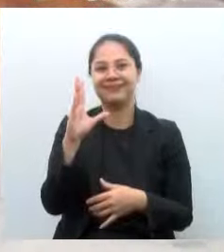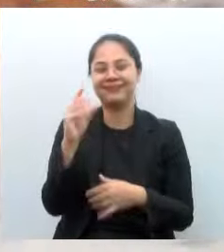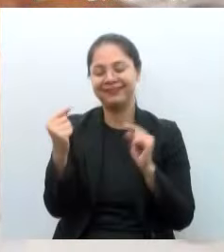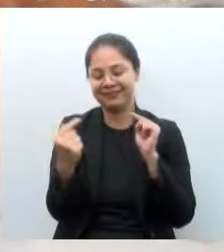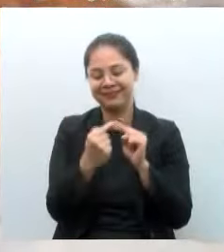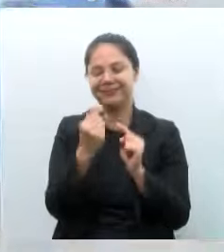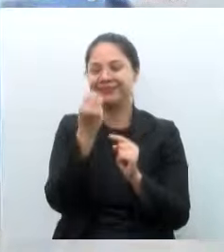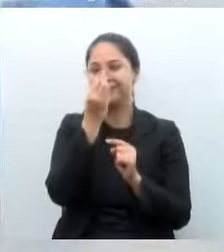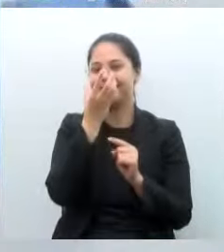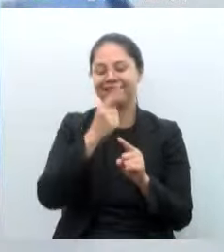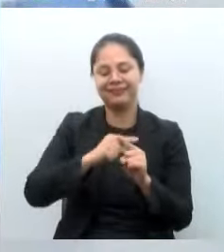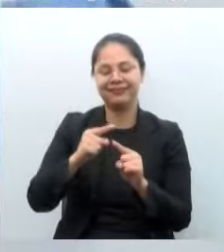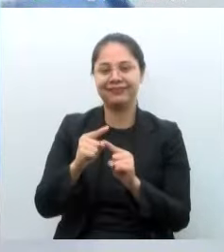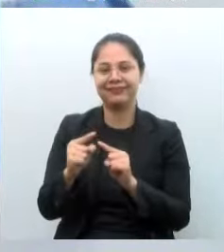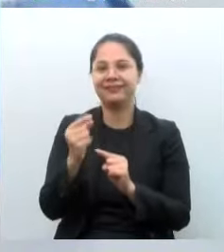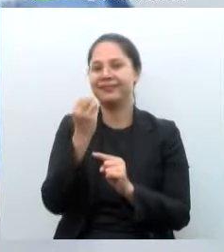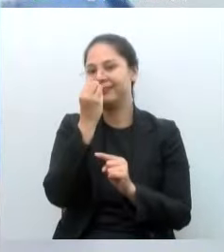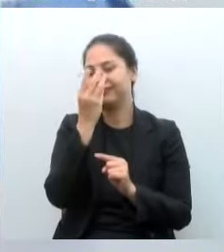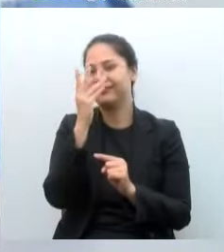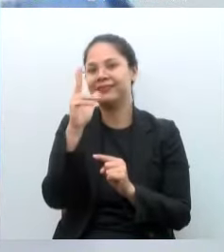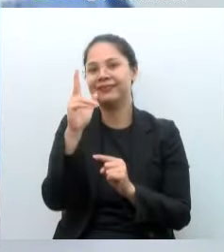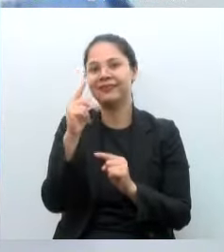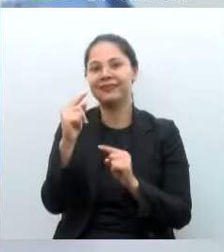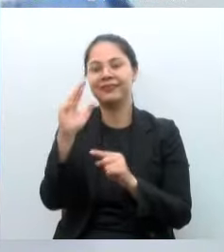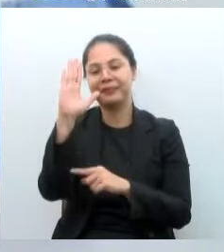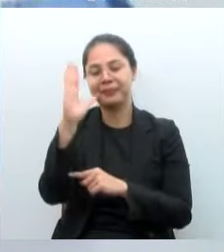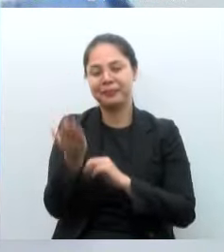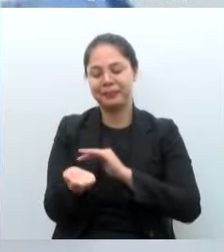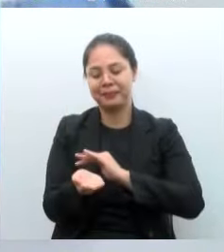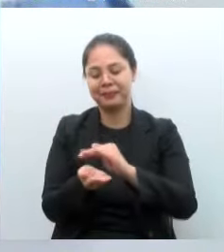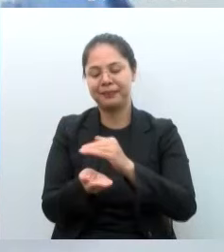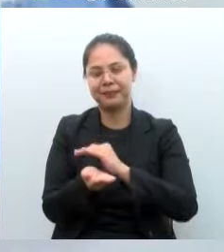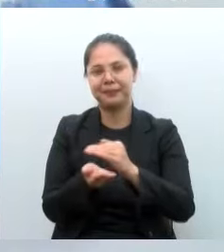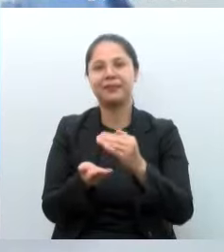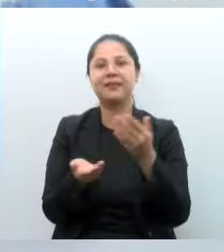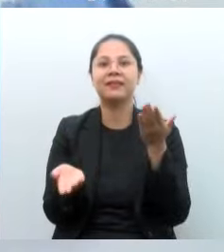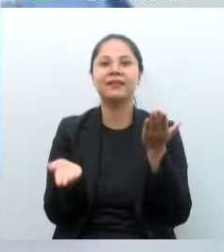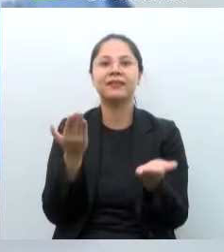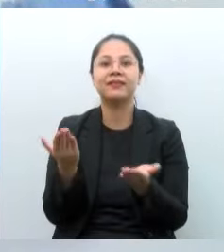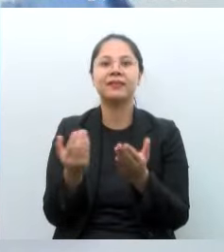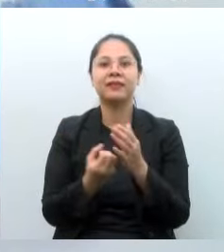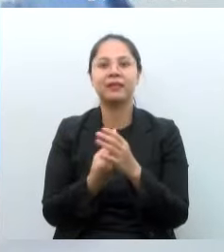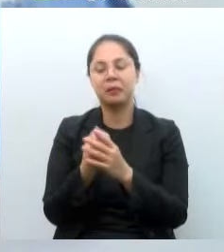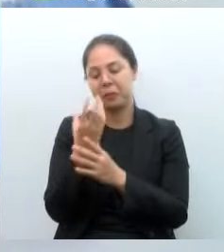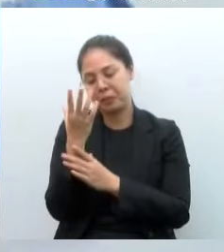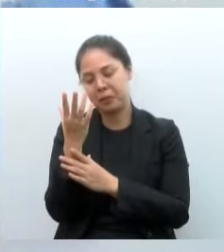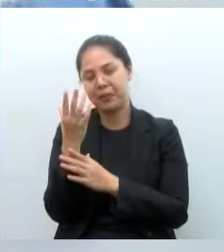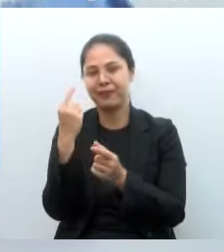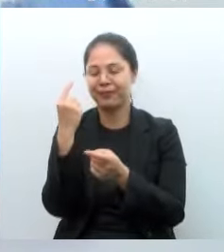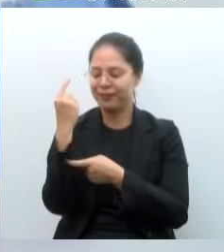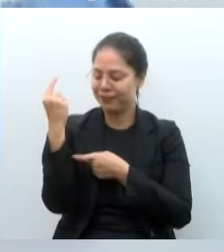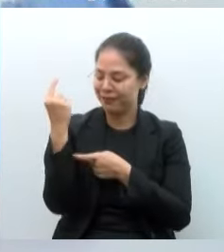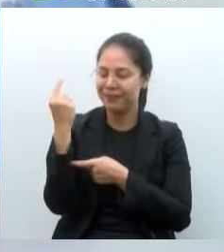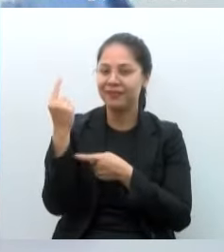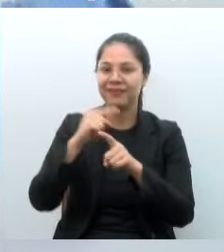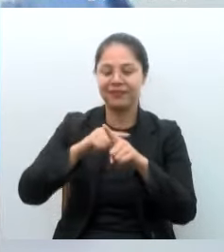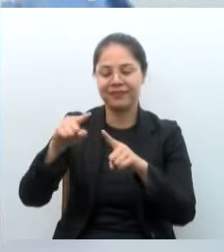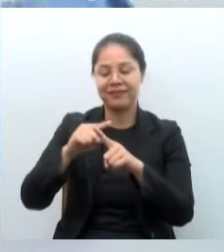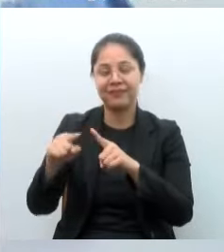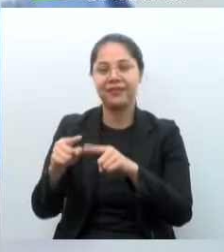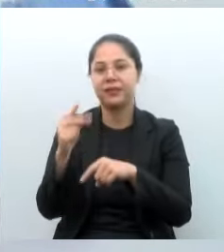ระเจี๊ยบอย่างเงี้ยค่ะใบมะม่วงก้านฝางเอามาสกัดให้